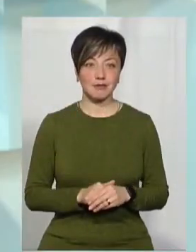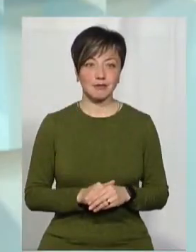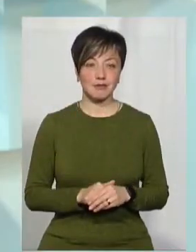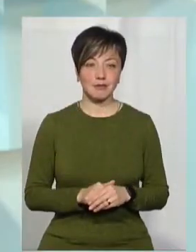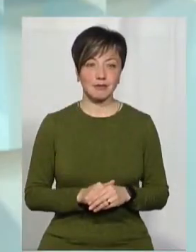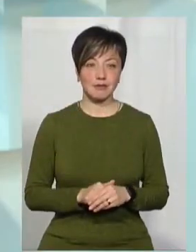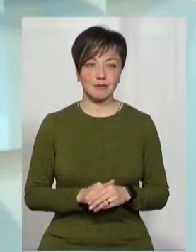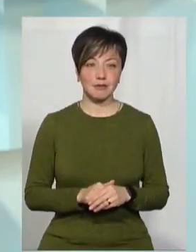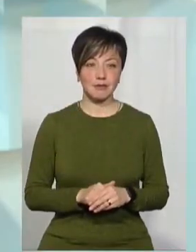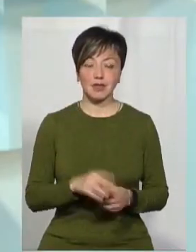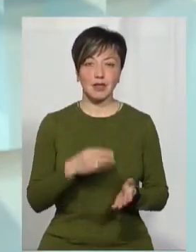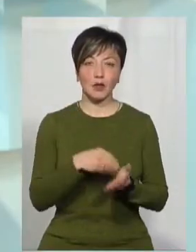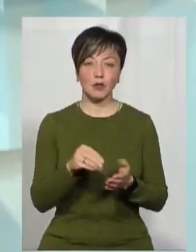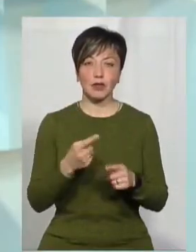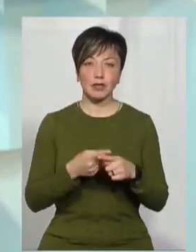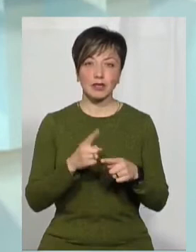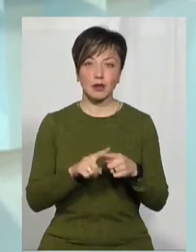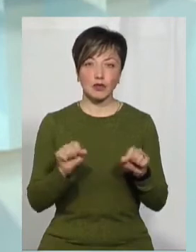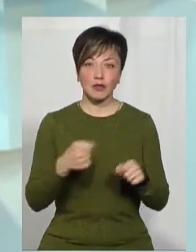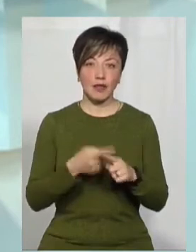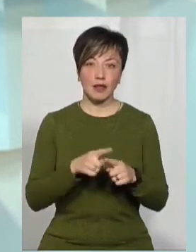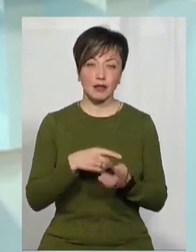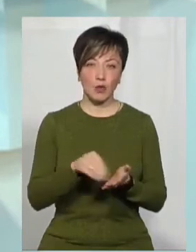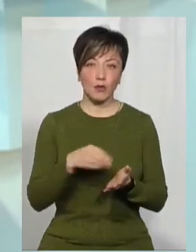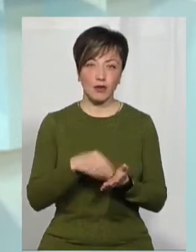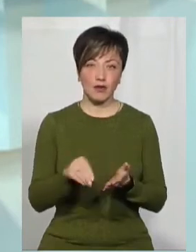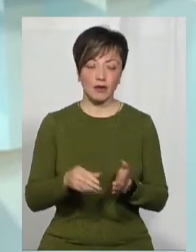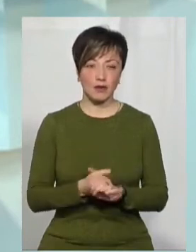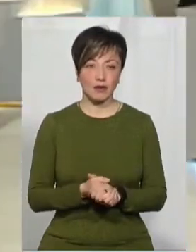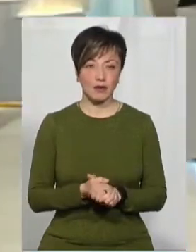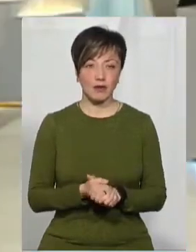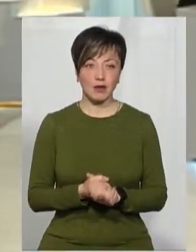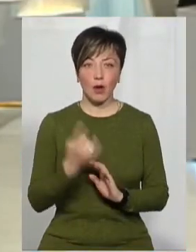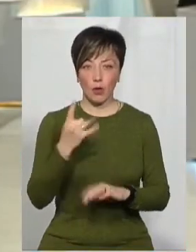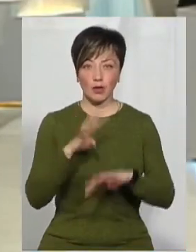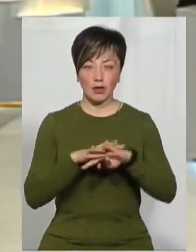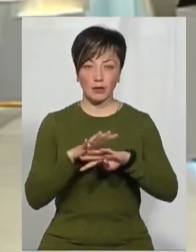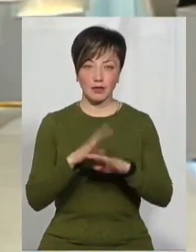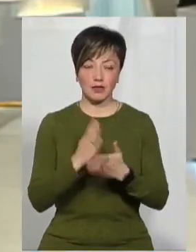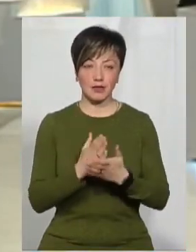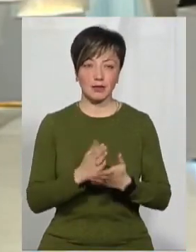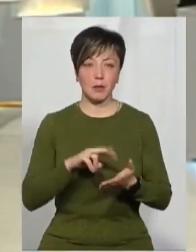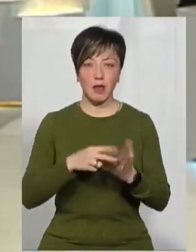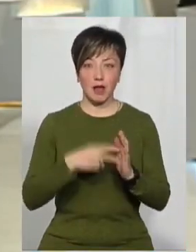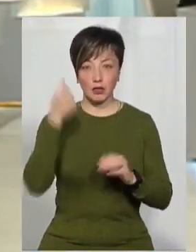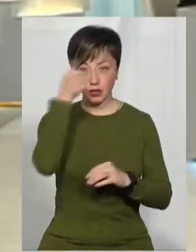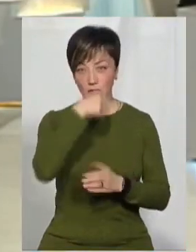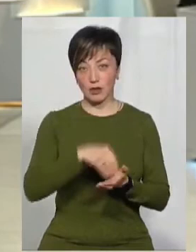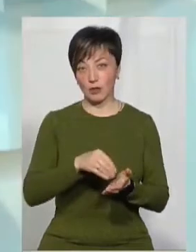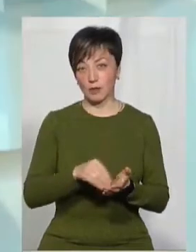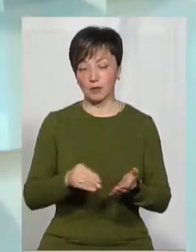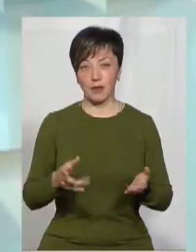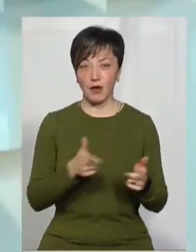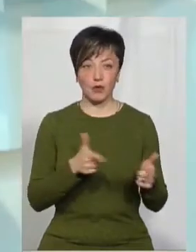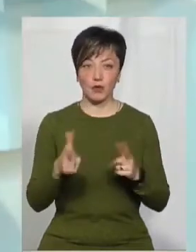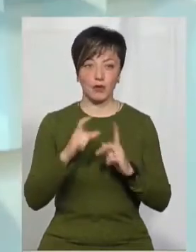договір. Це не закупівля. Можливо, це не закупівля. Ну, в принципі, в одній табличці є план річних закупівель, якби, ну,